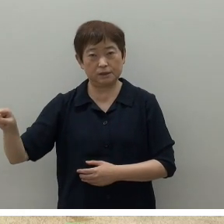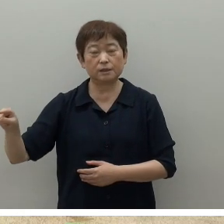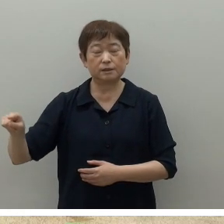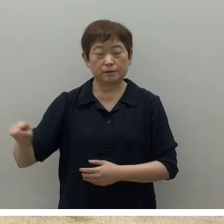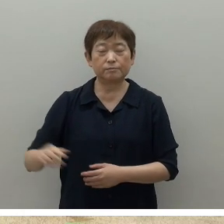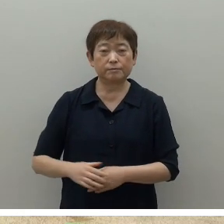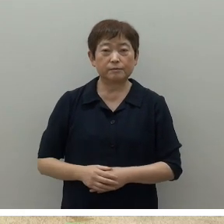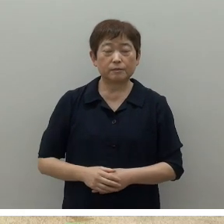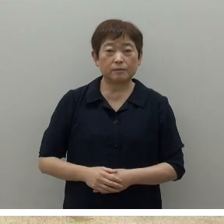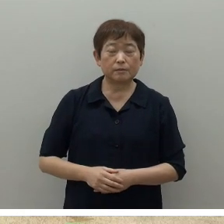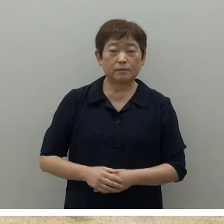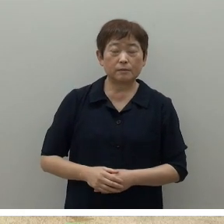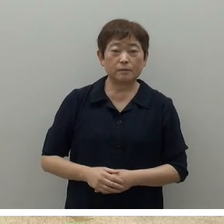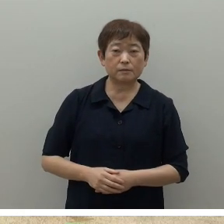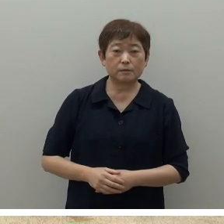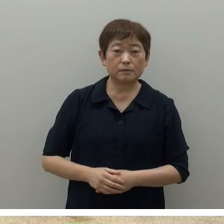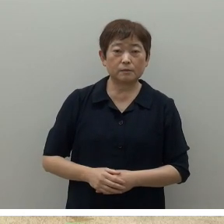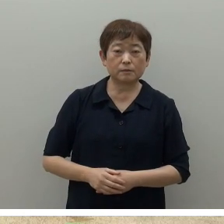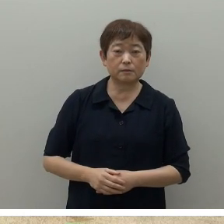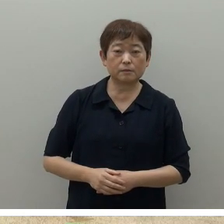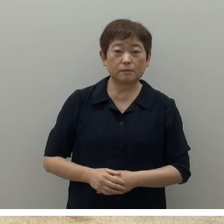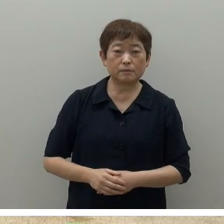288,425人です。 ありがとうございます。